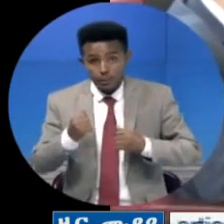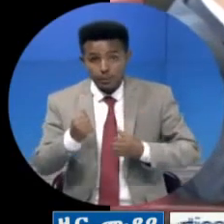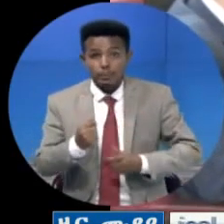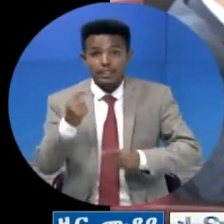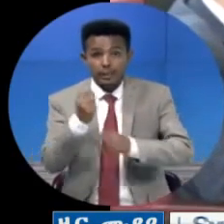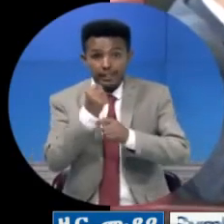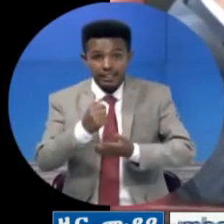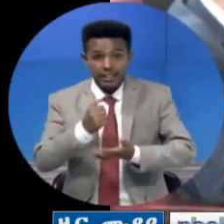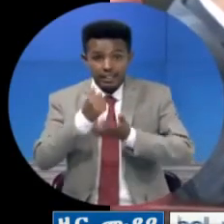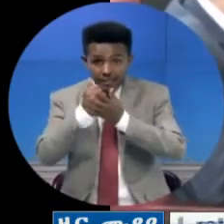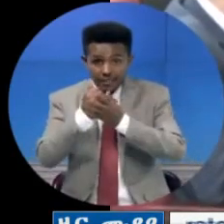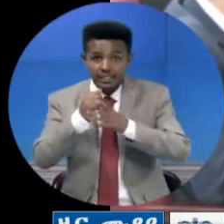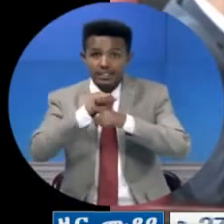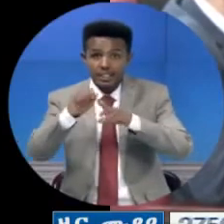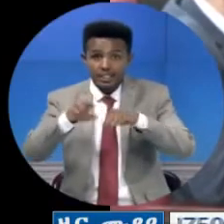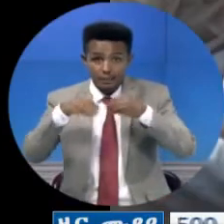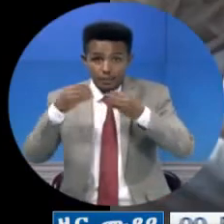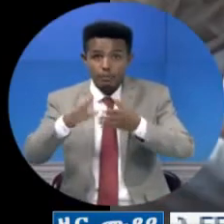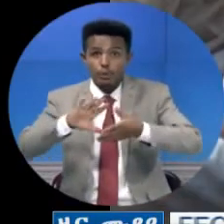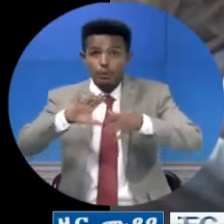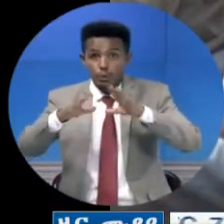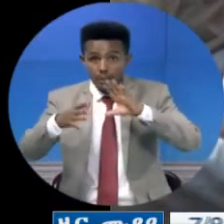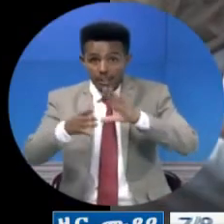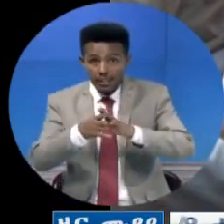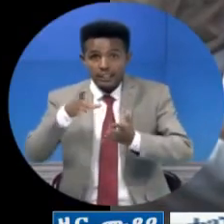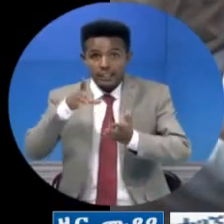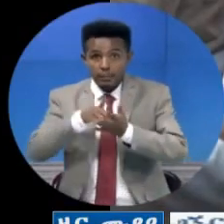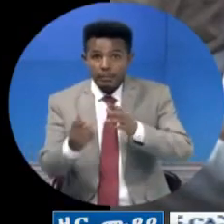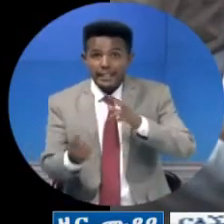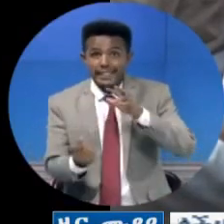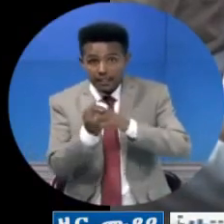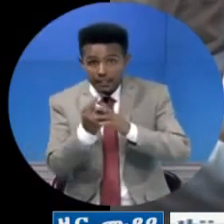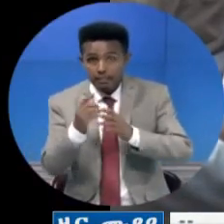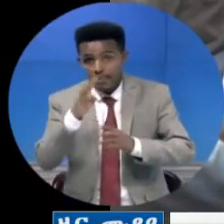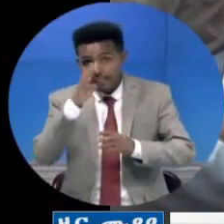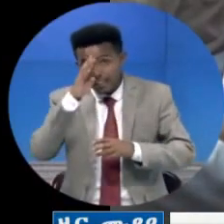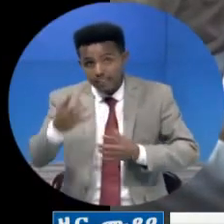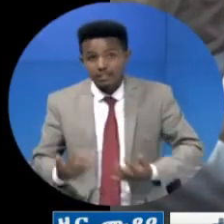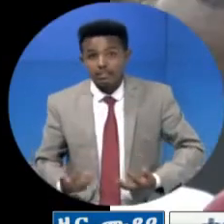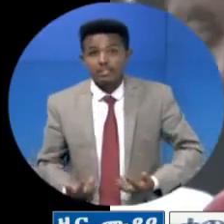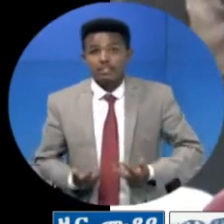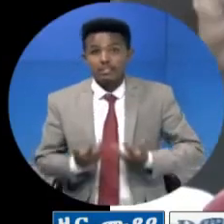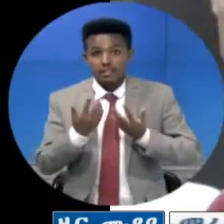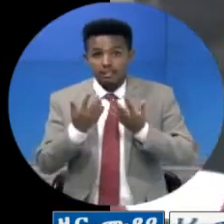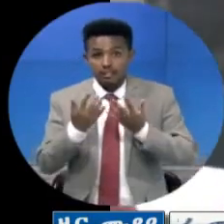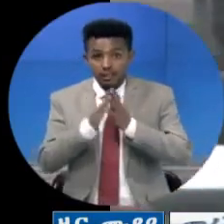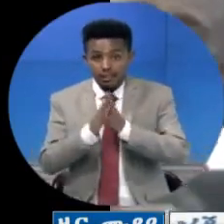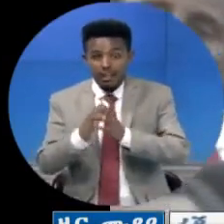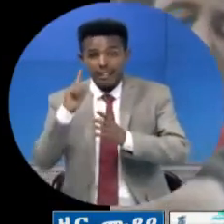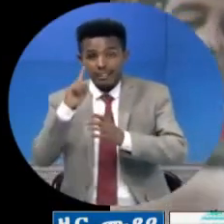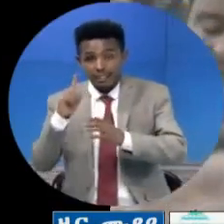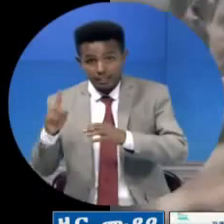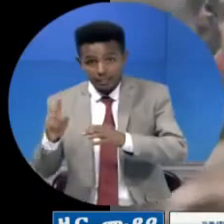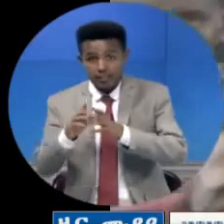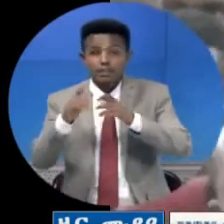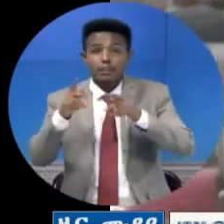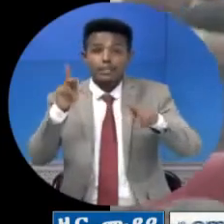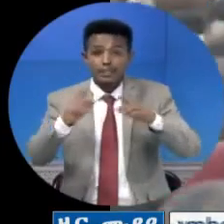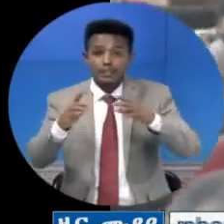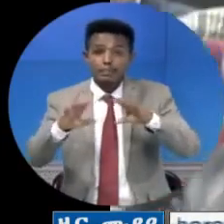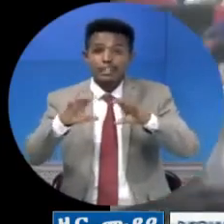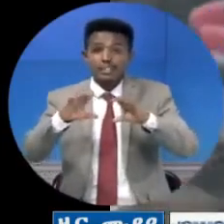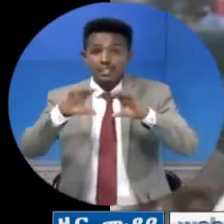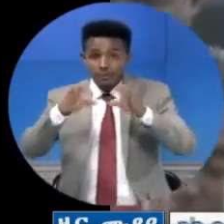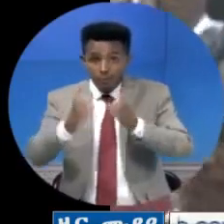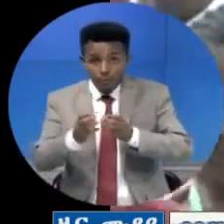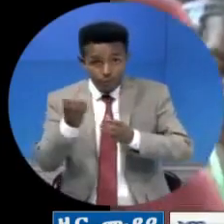ስልጠና ሰጥቷል። በጎንደር ከተማ በድንገት የሚከሰት የእሳት አደጋ ለማጥፋት የሚደረገው ጥረት የሚደናቀፉ አንዳንድ የህብረተሰብ ክፍሎች መኖራቸው